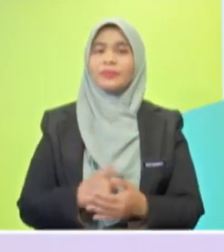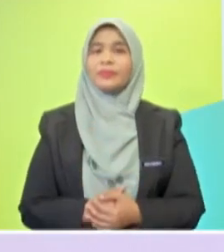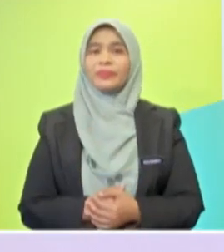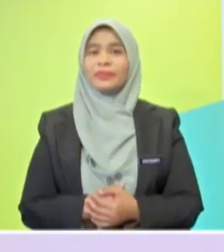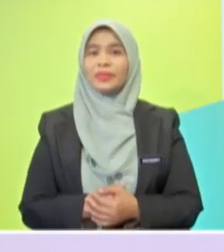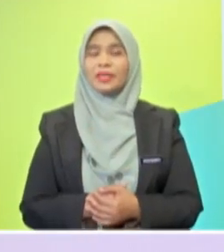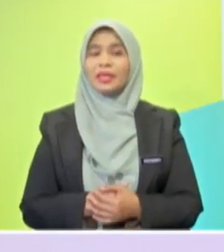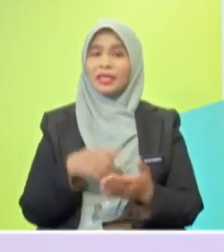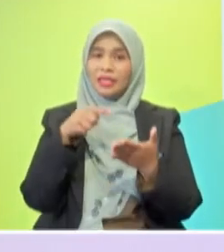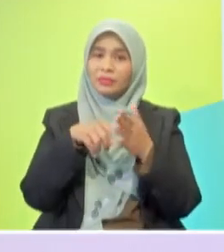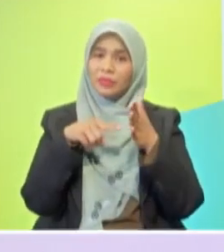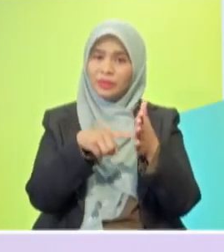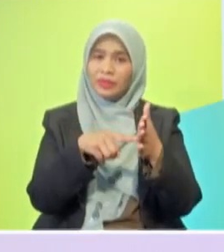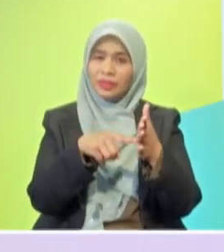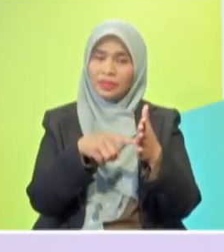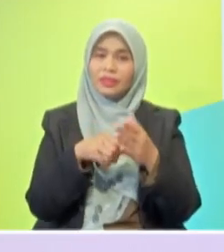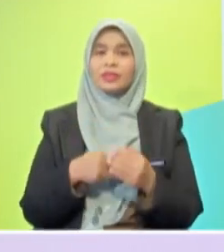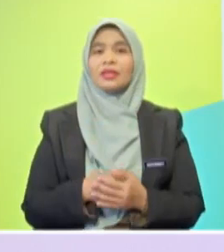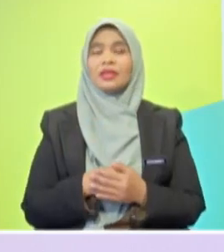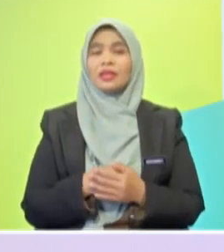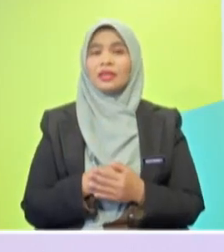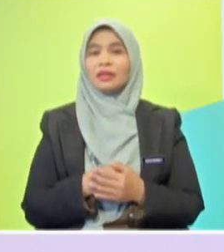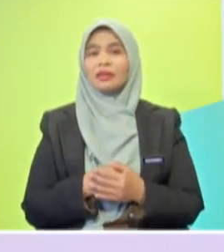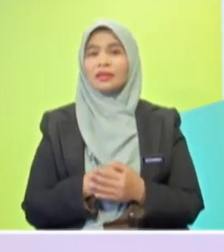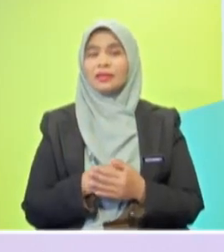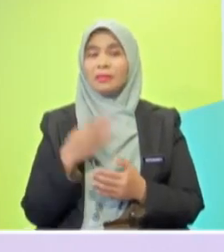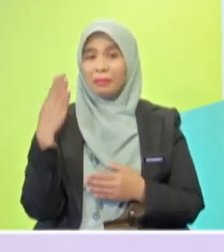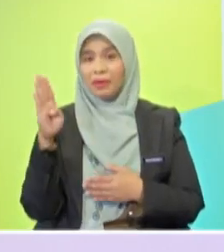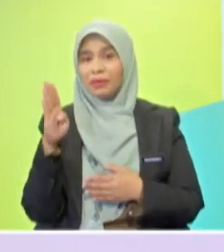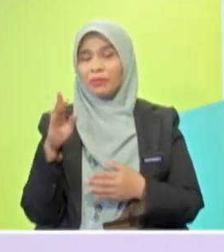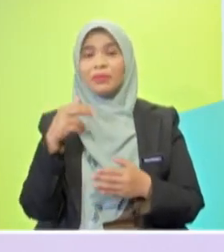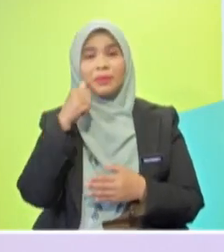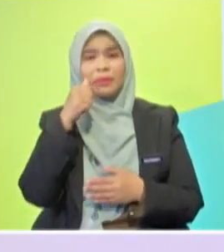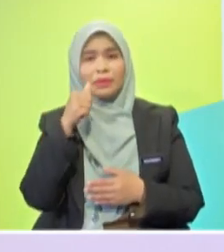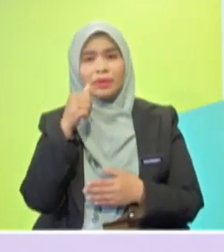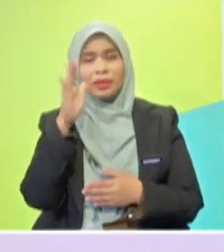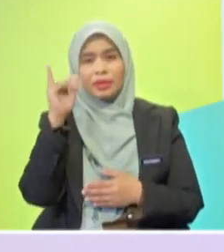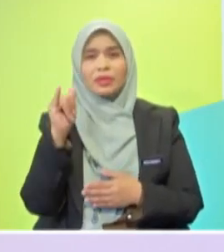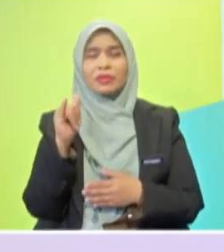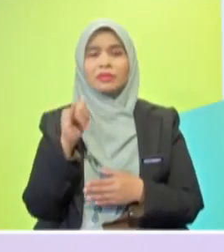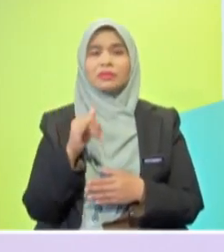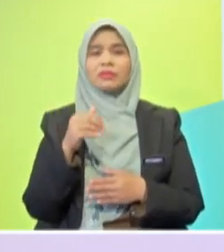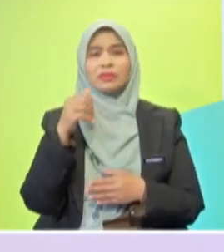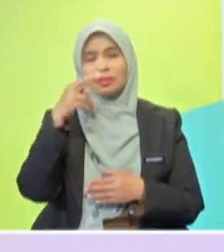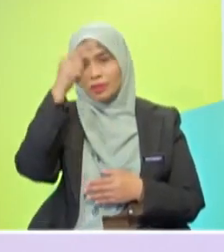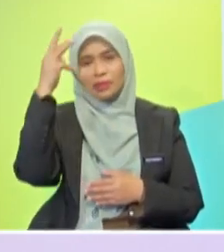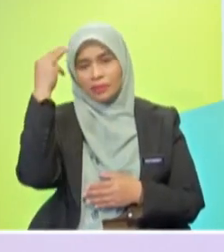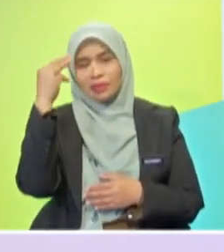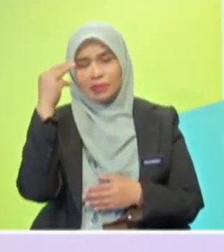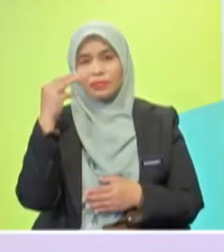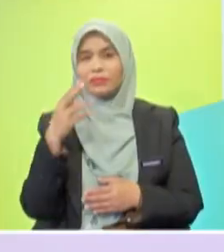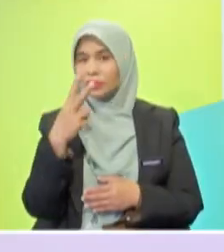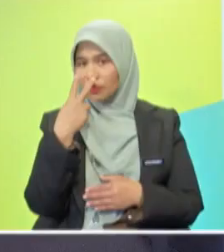Muslim. Ini menunjukkan, tazkirah ini menunjukkan Aiman, yes, bahawa perempuan yang tidak, Nabi telah melihat perempuan yang tidak menutup